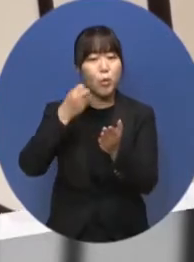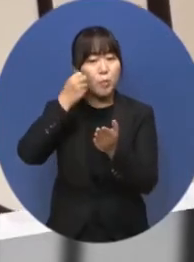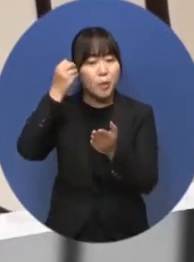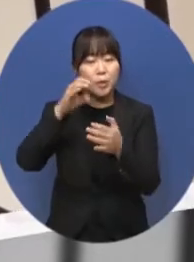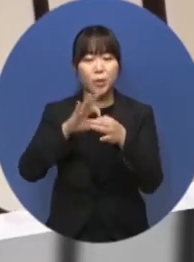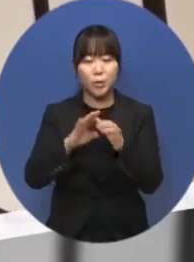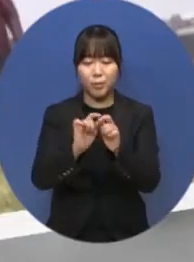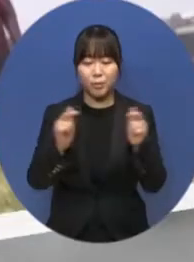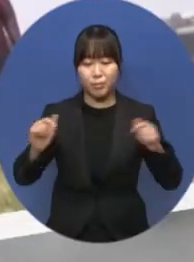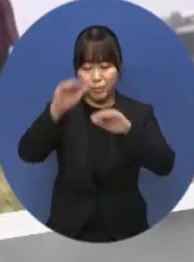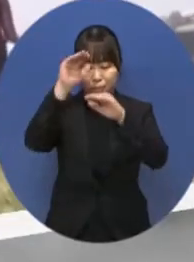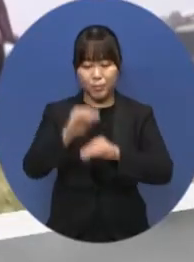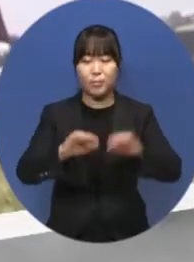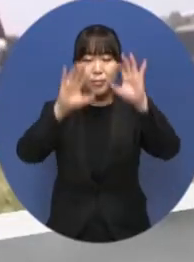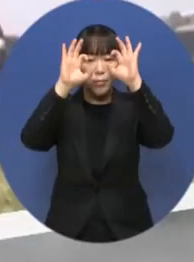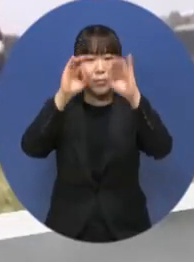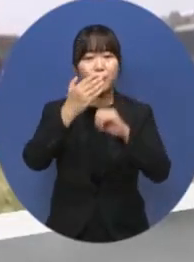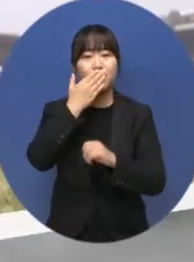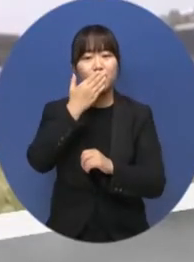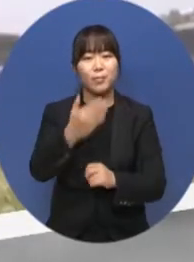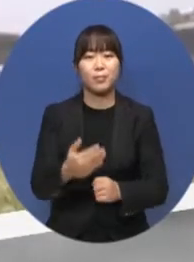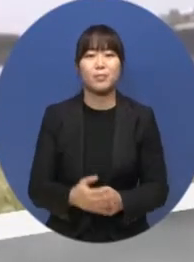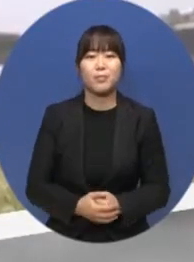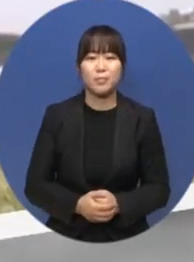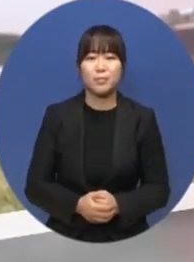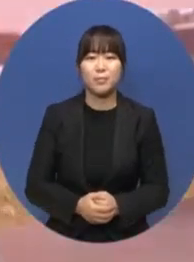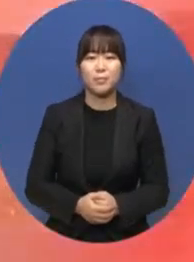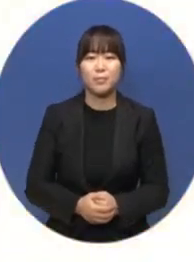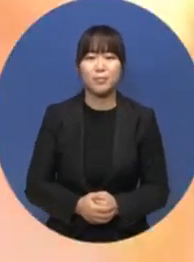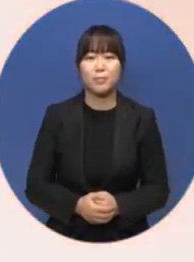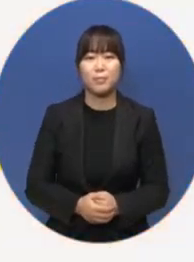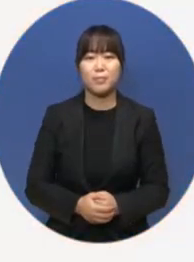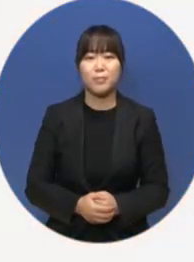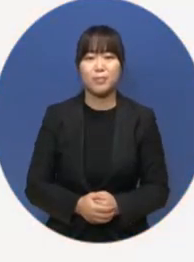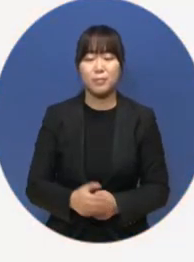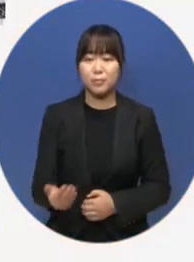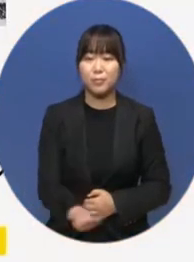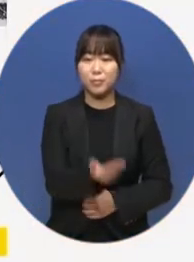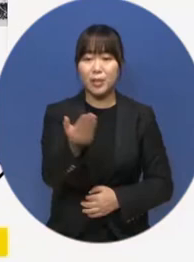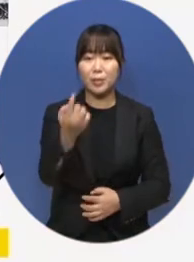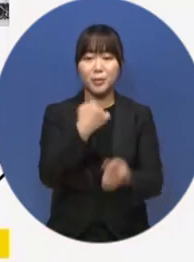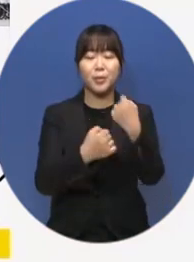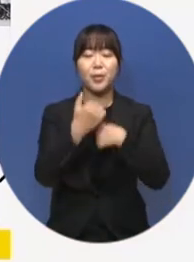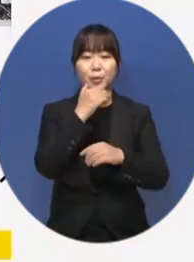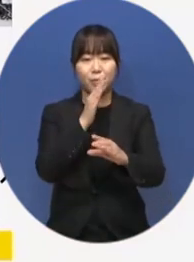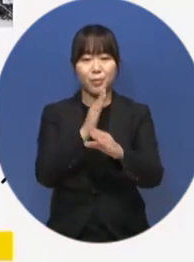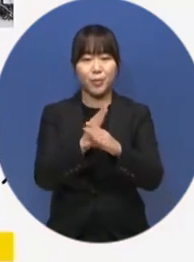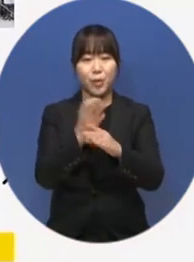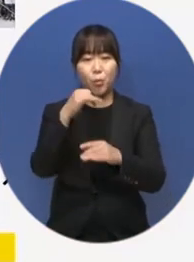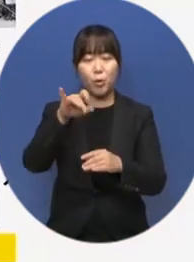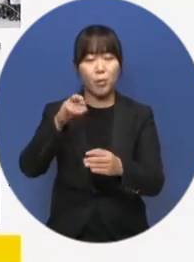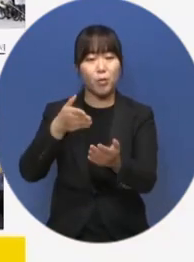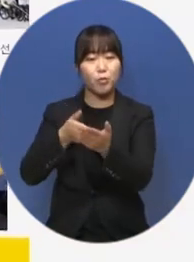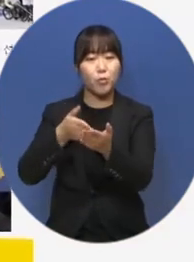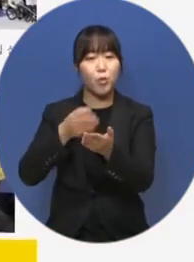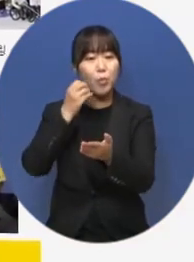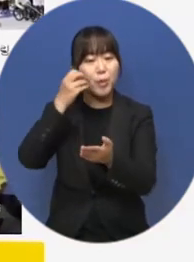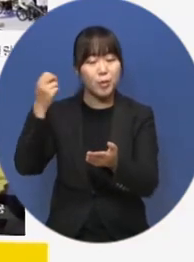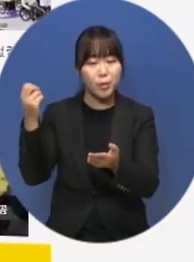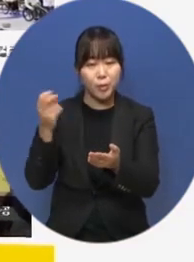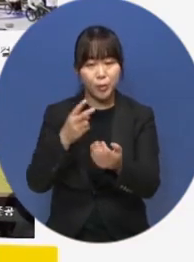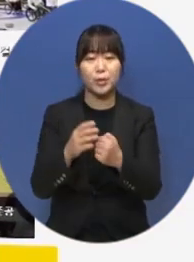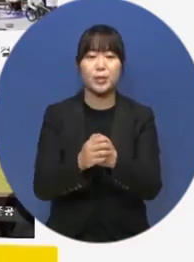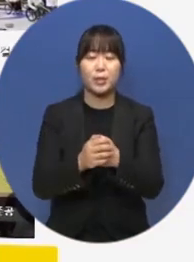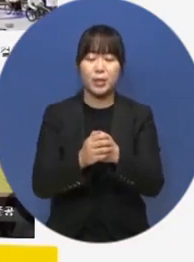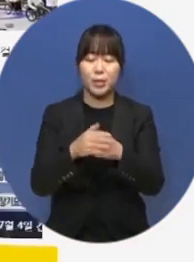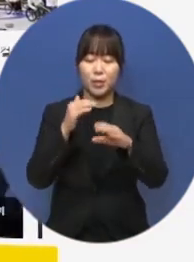뉴스 홈페이지를 통해 보다 다양한 소식을 접할 수 있습니다. 시청자 여러분의 제보를 기다립니다. 웰페어 뉴스